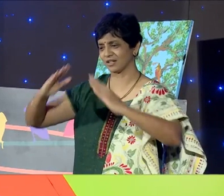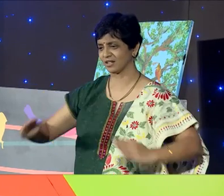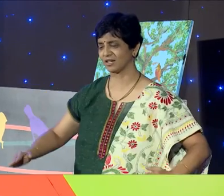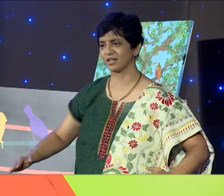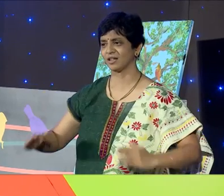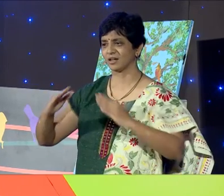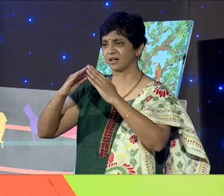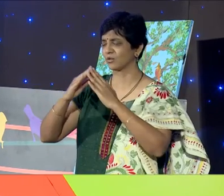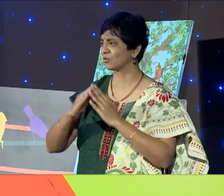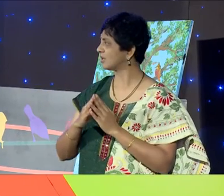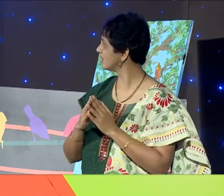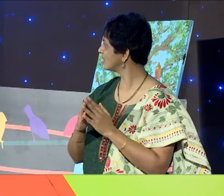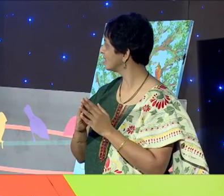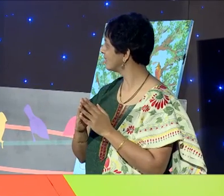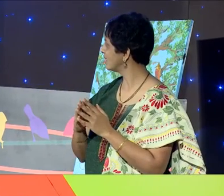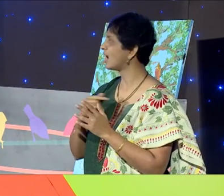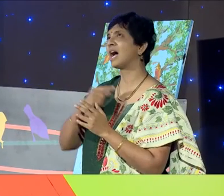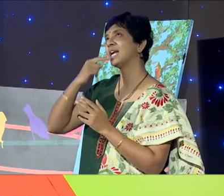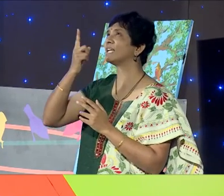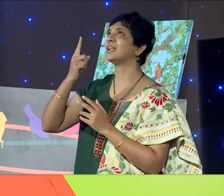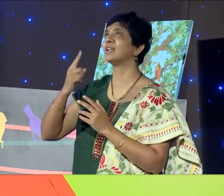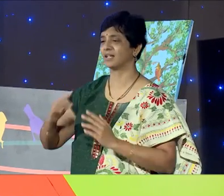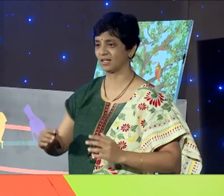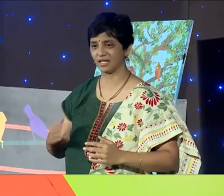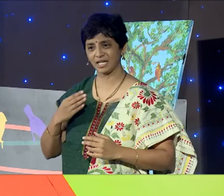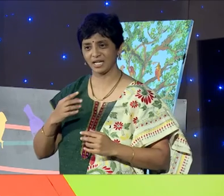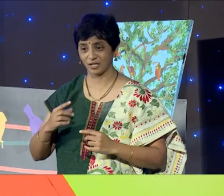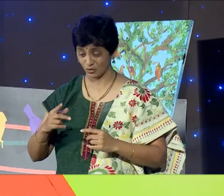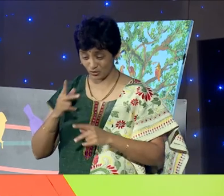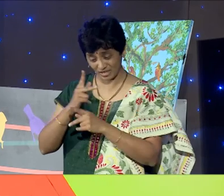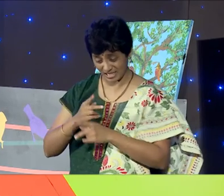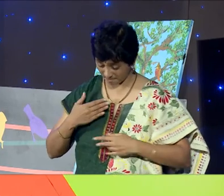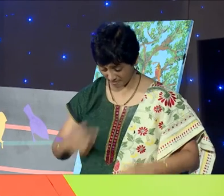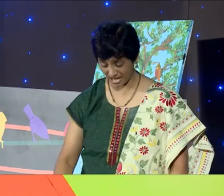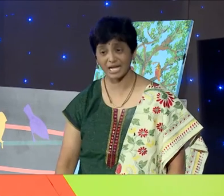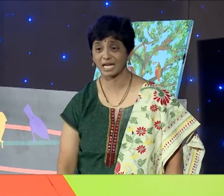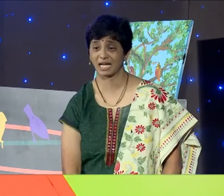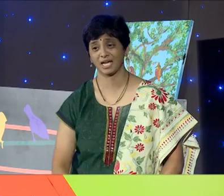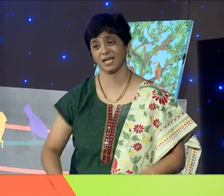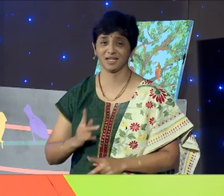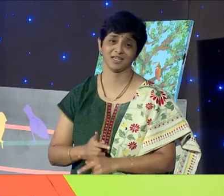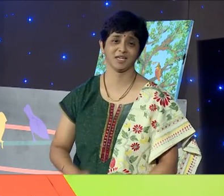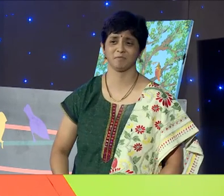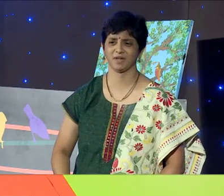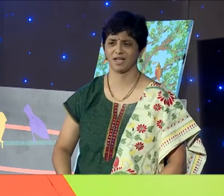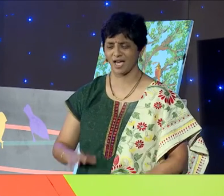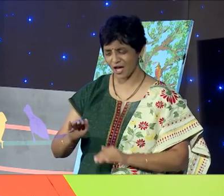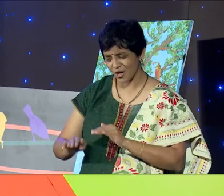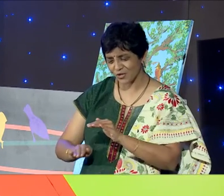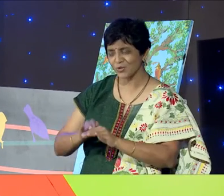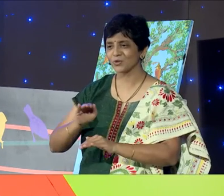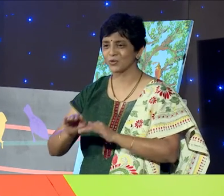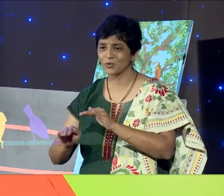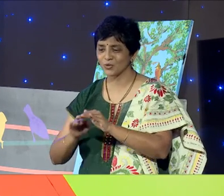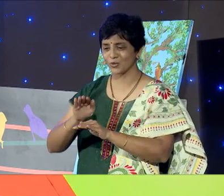अपने पे इतना। हम रोज उनसे प्रेम में कहते हैं कि हमारे पैर जमीन से लगे रहें, इन छोटी मोटी सफलताओं से हम हवा